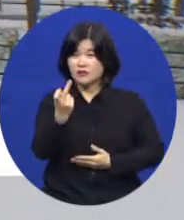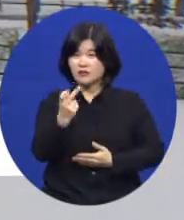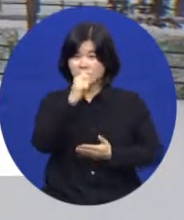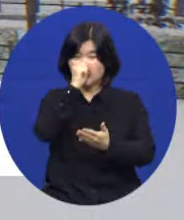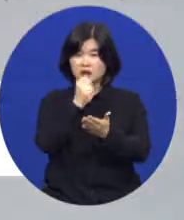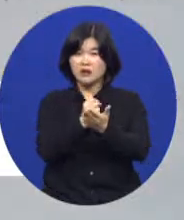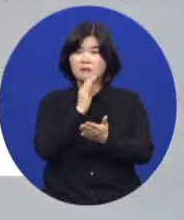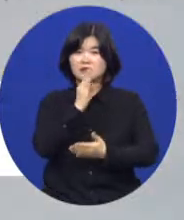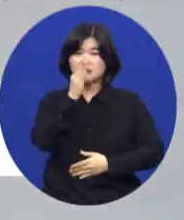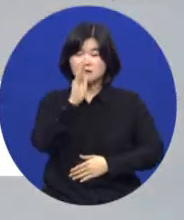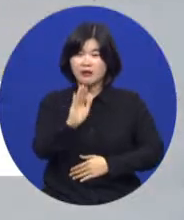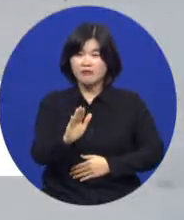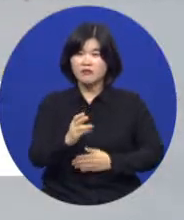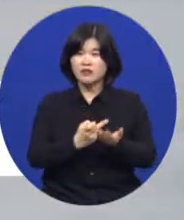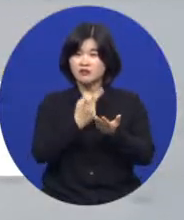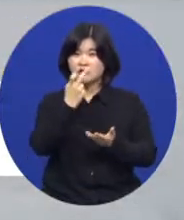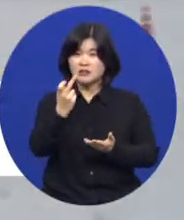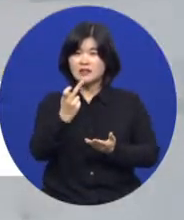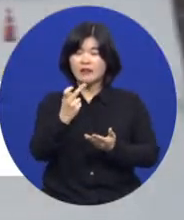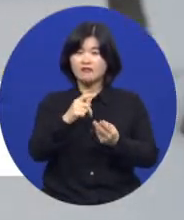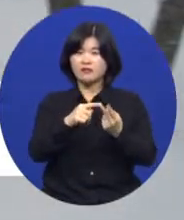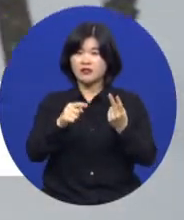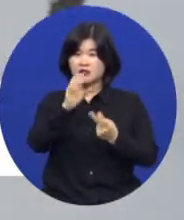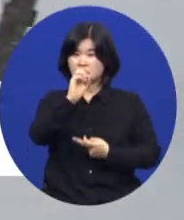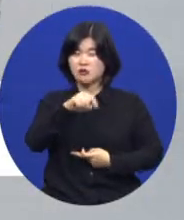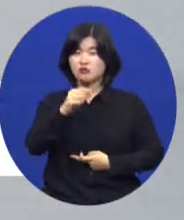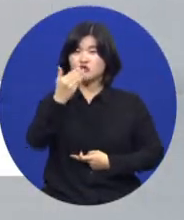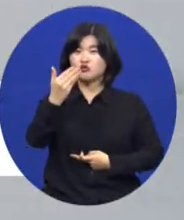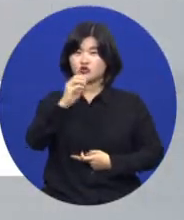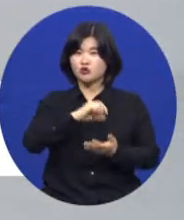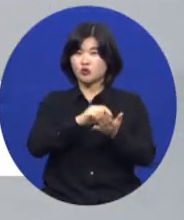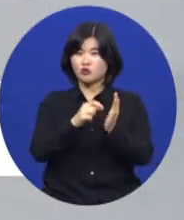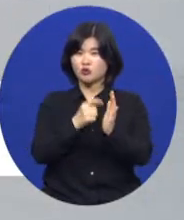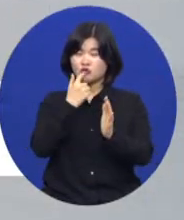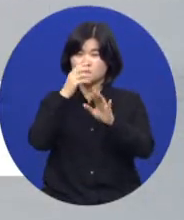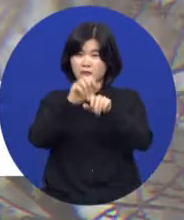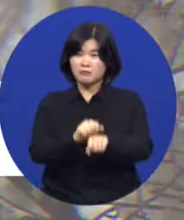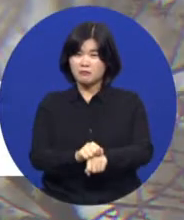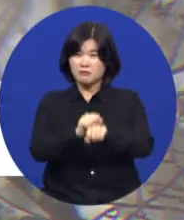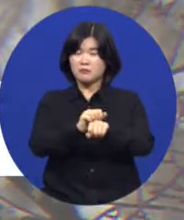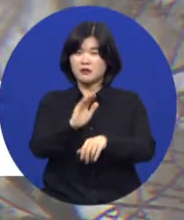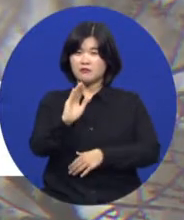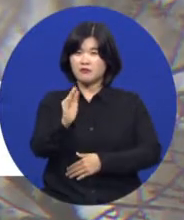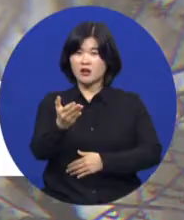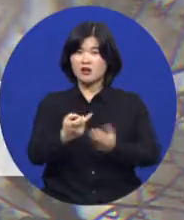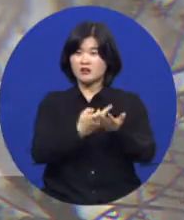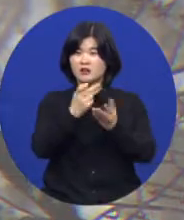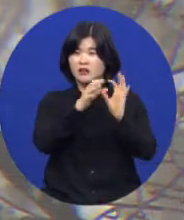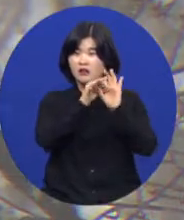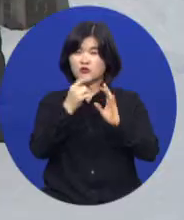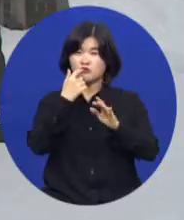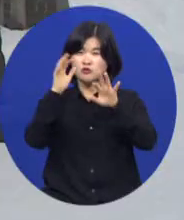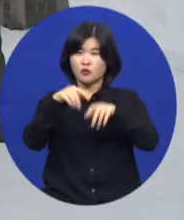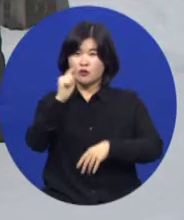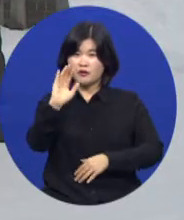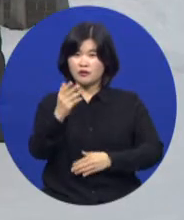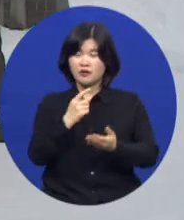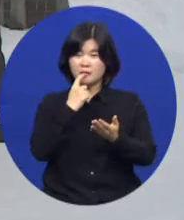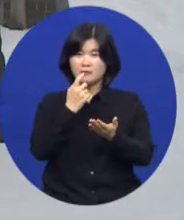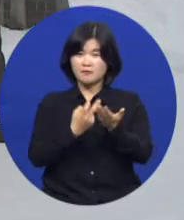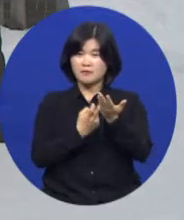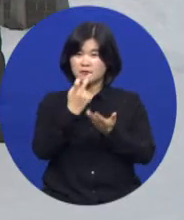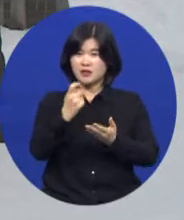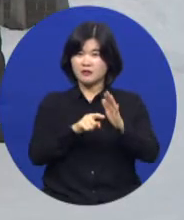정상을 되찾았지만 한라산 삼각봉에 10.9cm의 눈이 쌓이는 등 산지에 종일 눈이 쏟아지면서 한라산